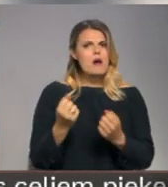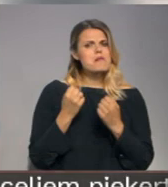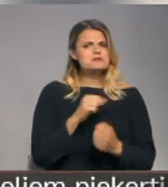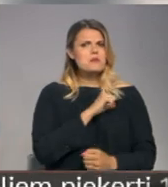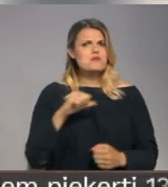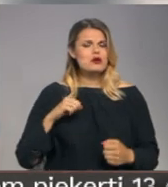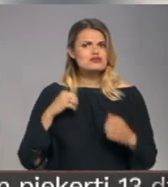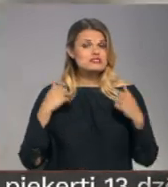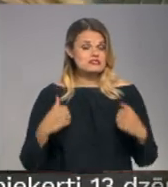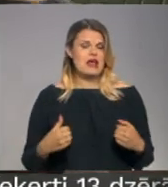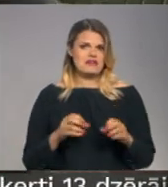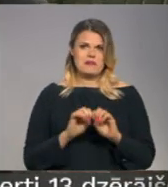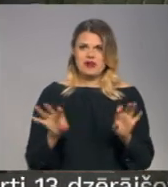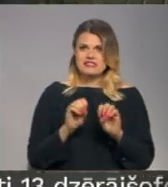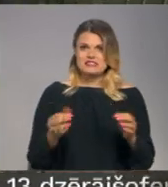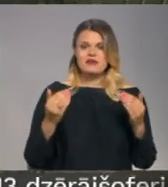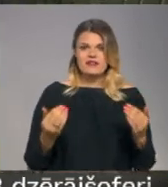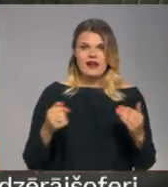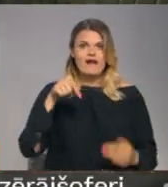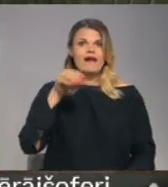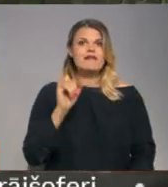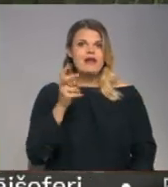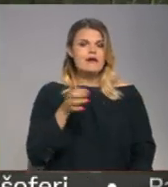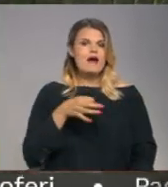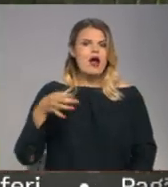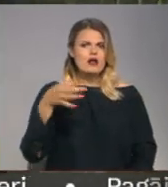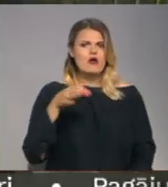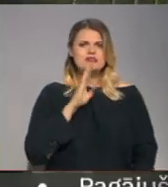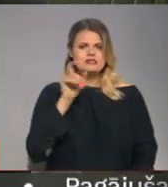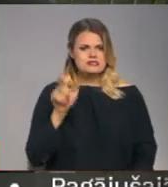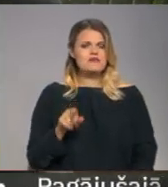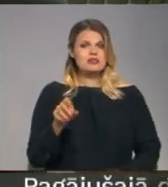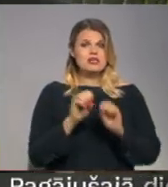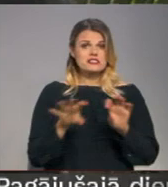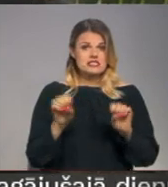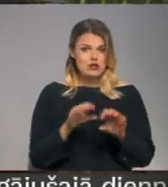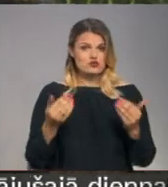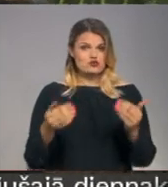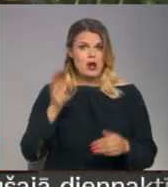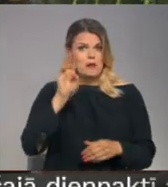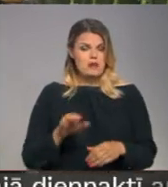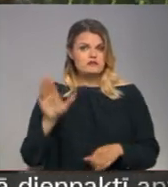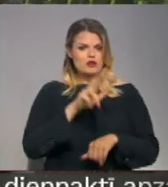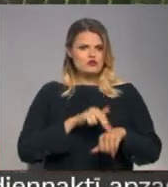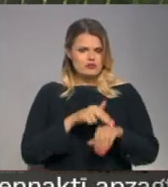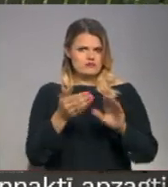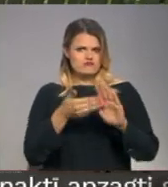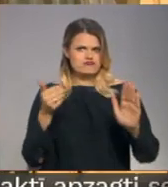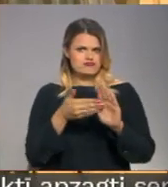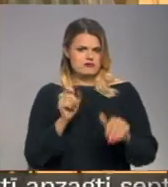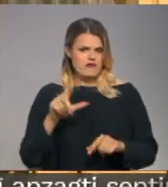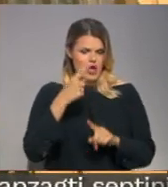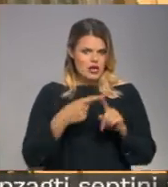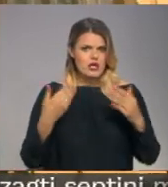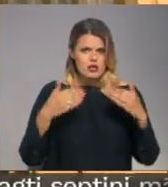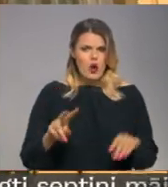Vitāna Strate. Teikas rajona iedzīvotāja Arta stāsta, ka šomēnes valsts policija viņa saukusi vairāk kārt. Ja